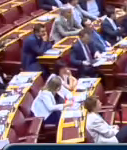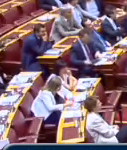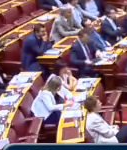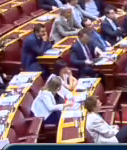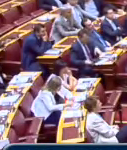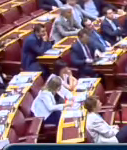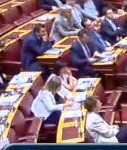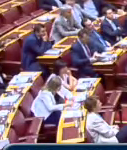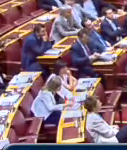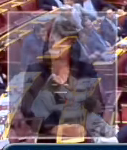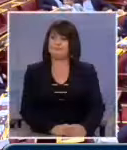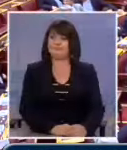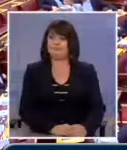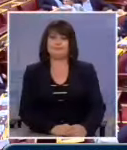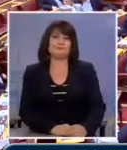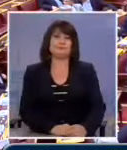Ευχαριστώ, κύριε Πρόεδρε.